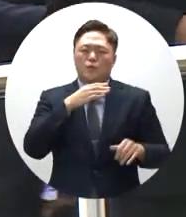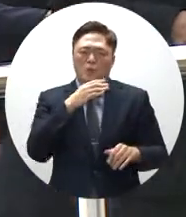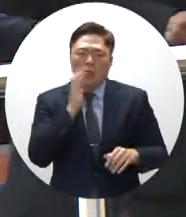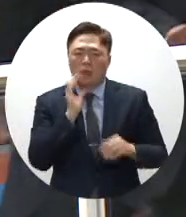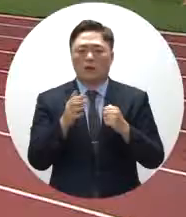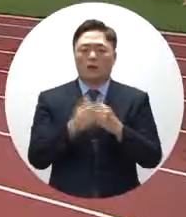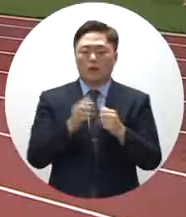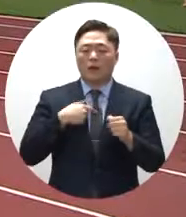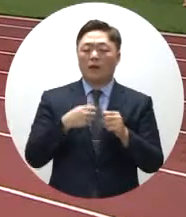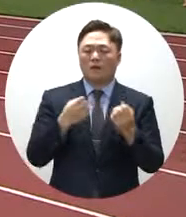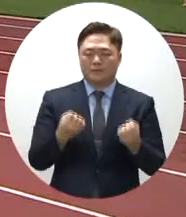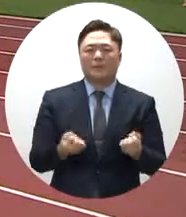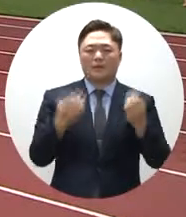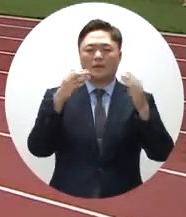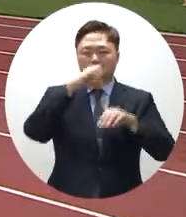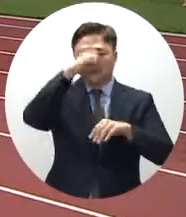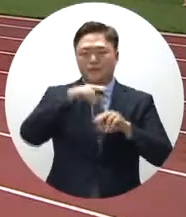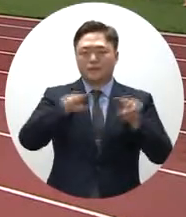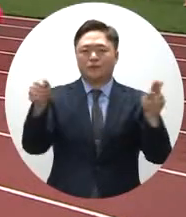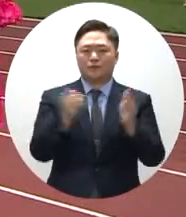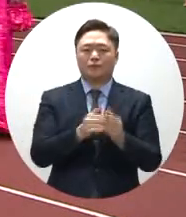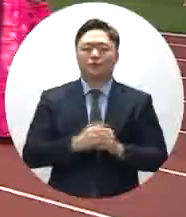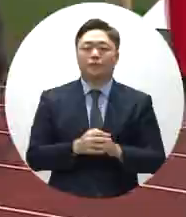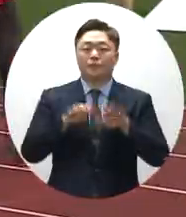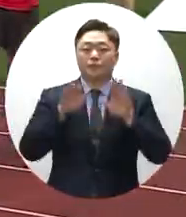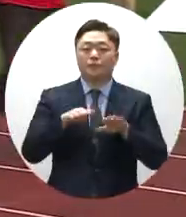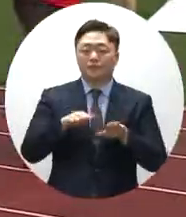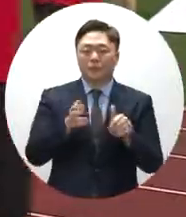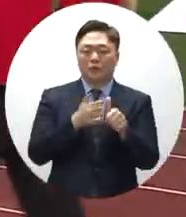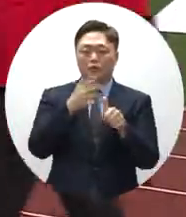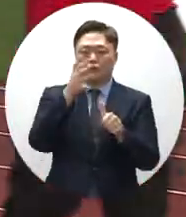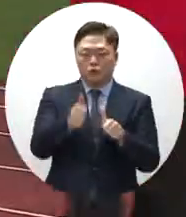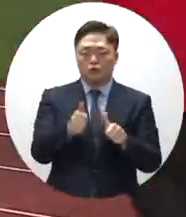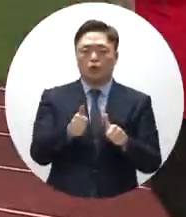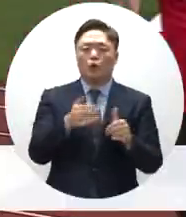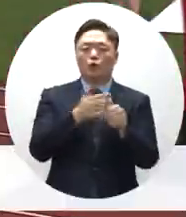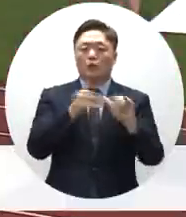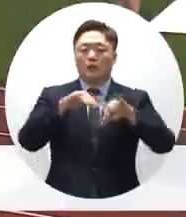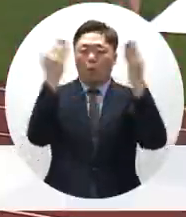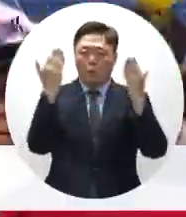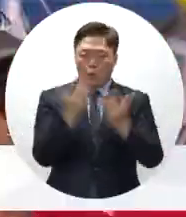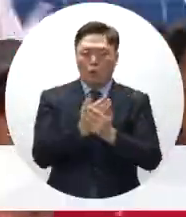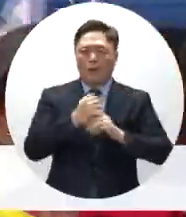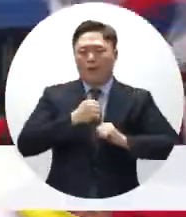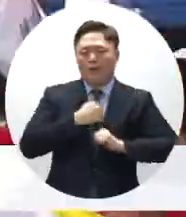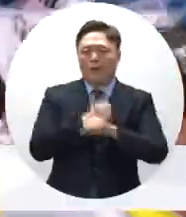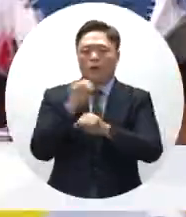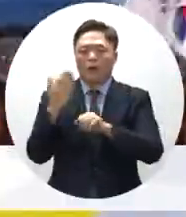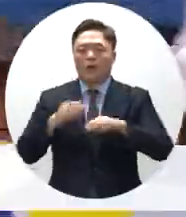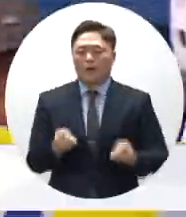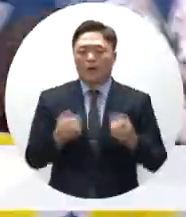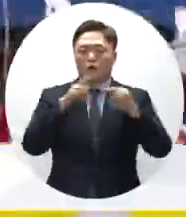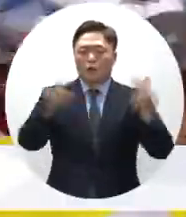등을 감안해 행사 취소 결정을 내렸습니다. 문준희 합천군수는 군민의 안전이 최우선인 만큼 올해